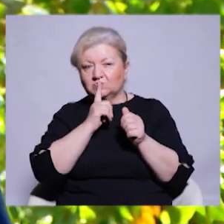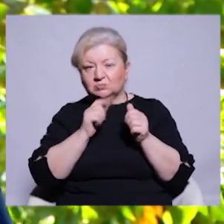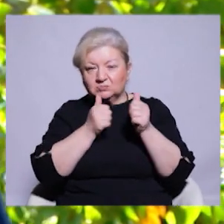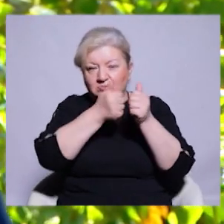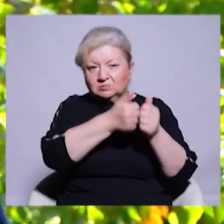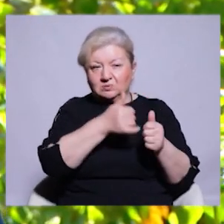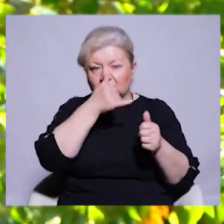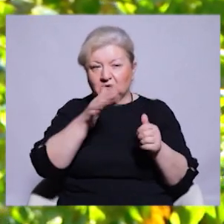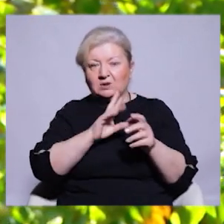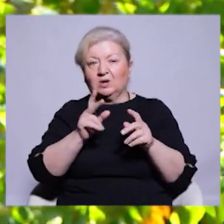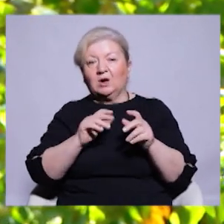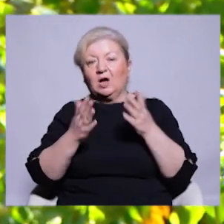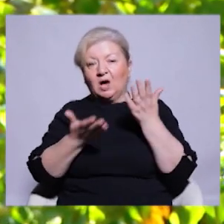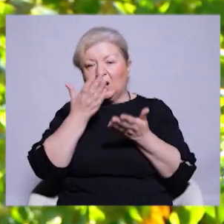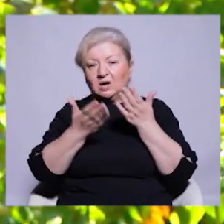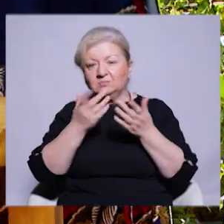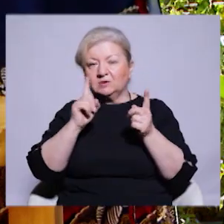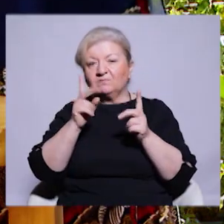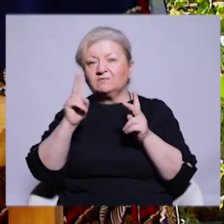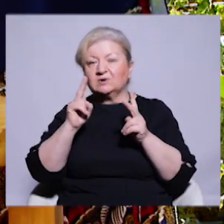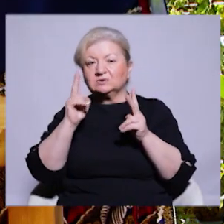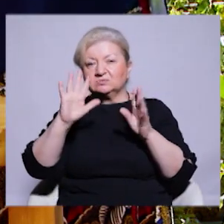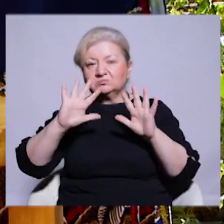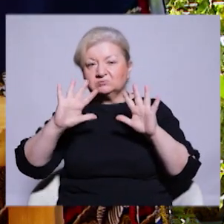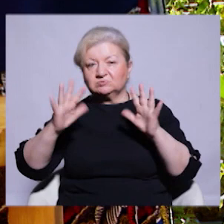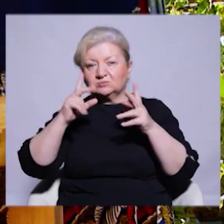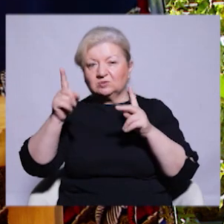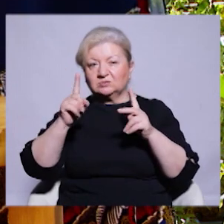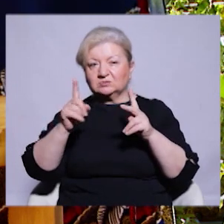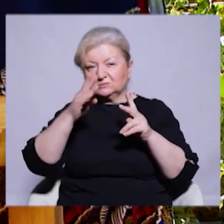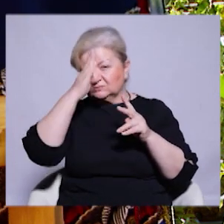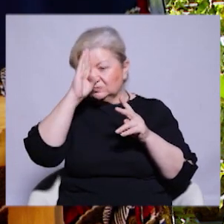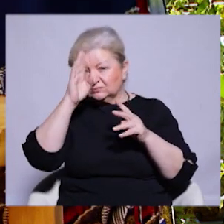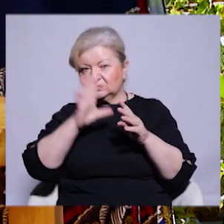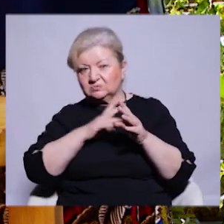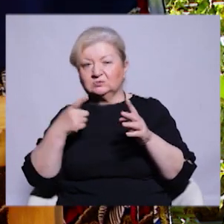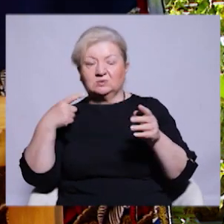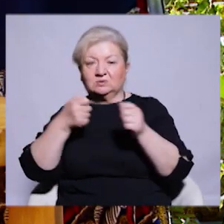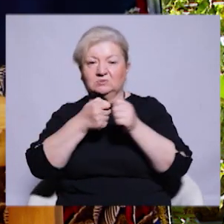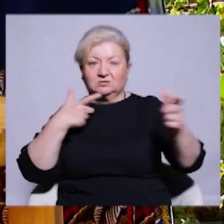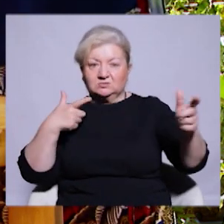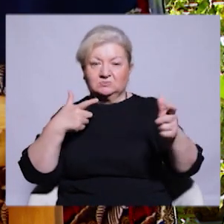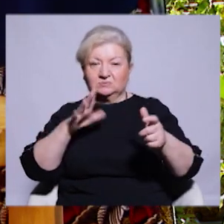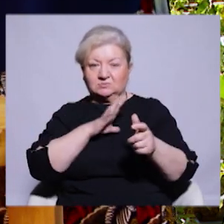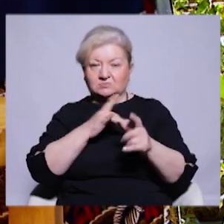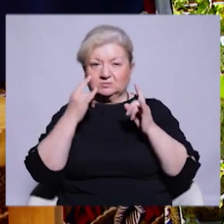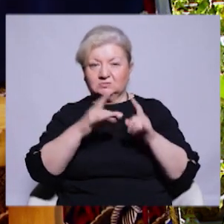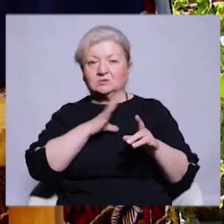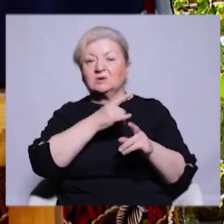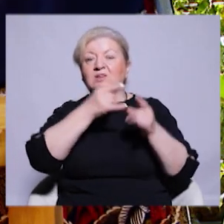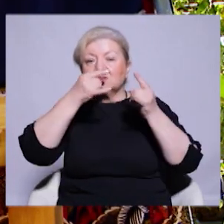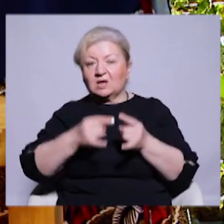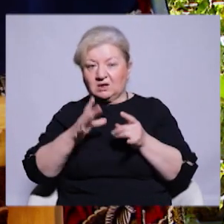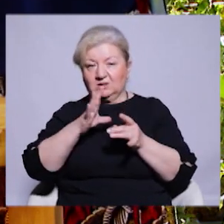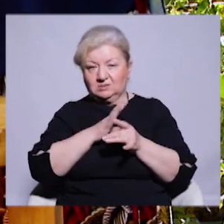რო დაისას, როგორც ჩანს, რაღაცა მომენტი შეარჩია მოღალატე დაქირავებულმა სპარსმა და მას ესროლა, ის არის დაიჭრა